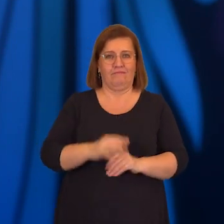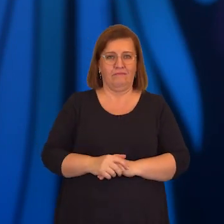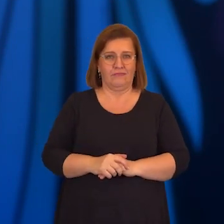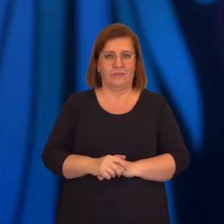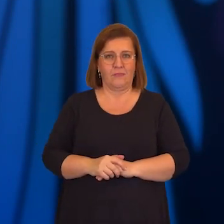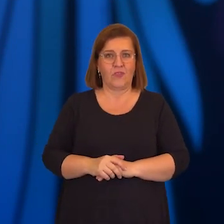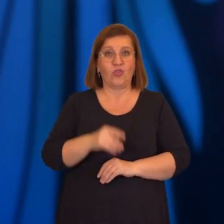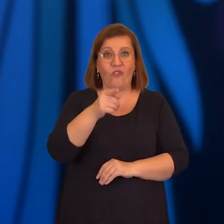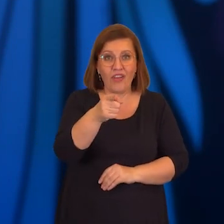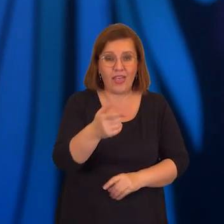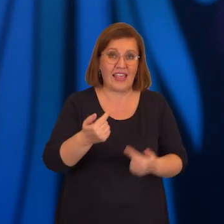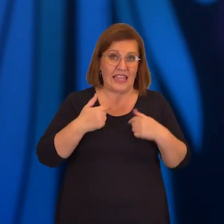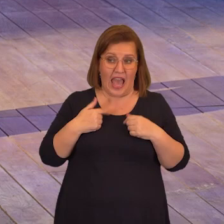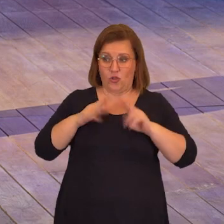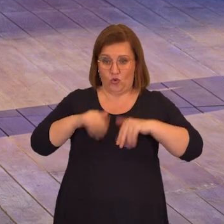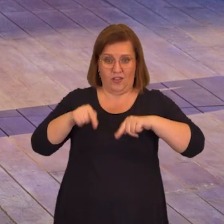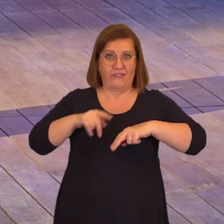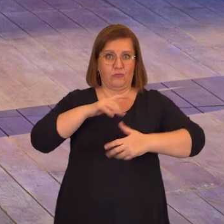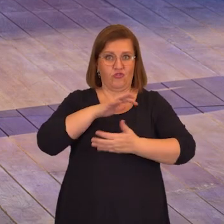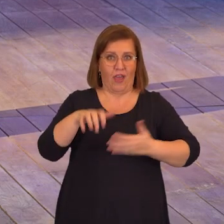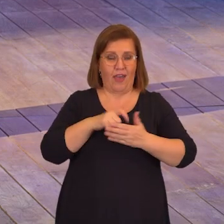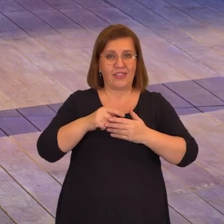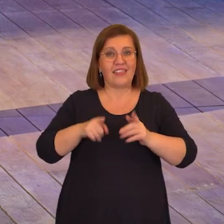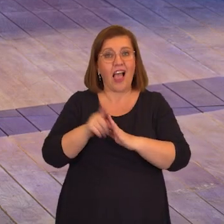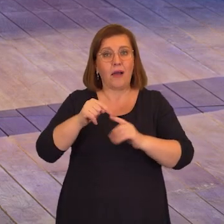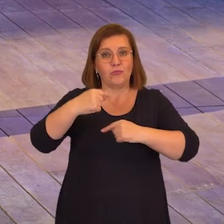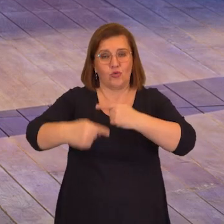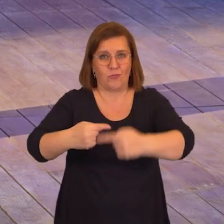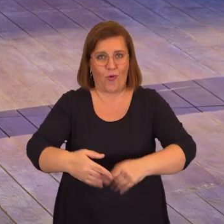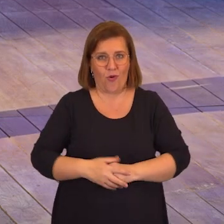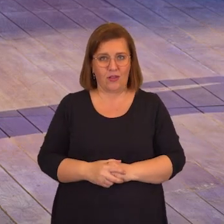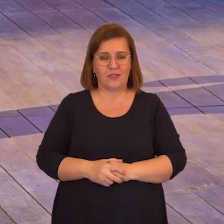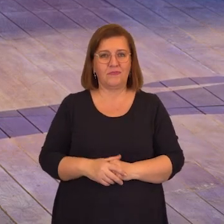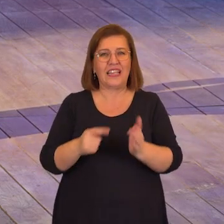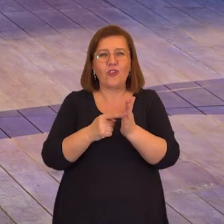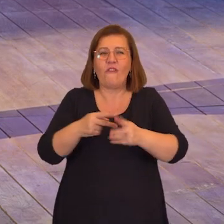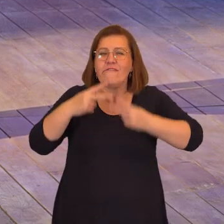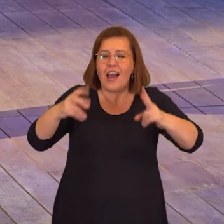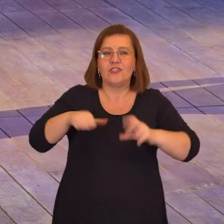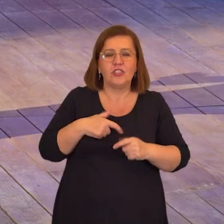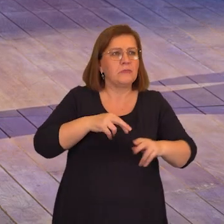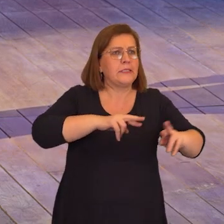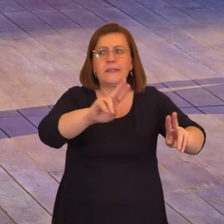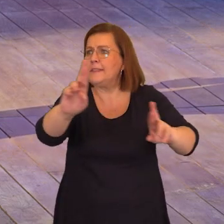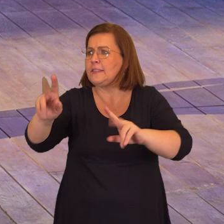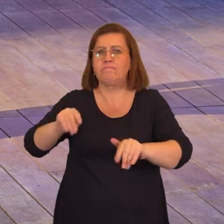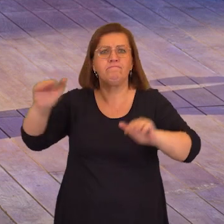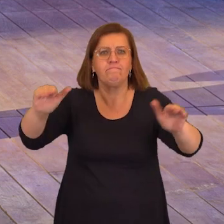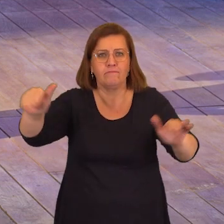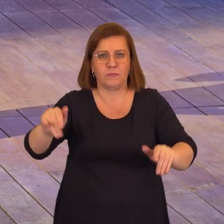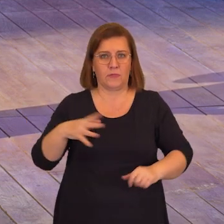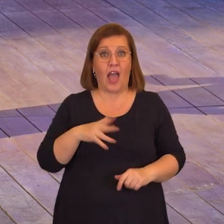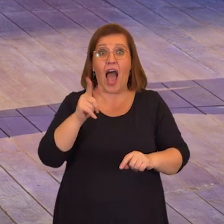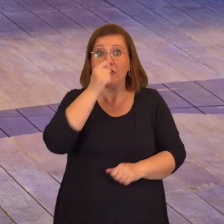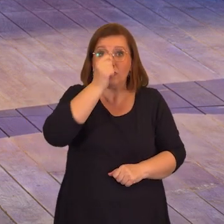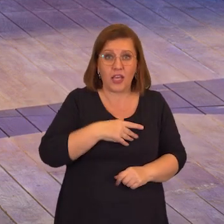zostawiam ten świat przyszłym pokoleniom. Dlatego reagujemy i segregujemy śmieci. I jak codziennie decydujemy, co